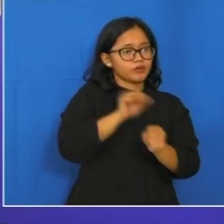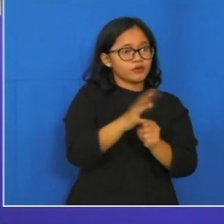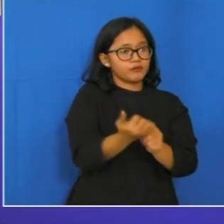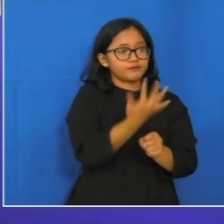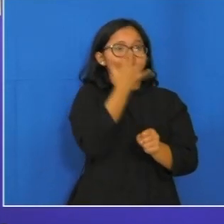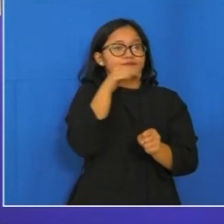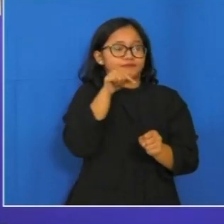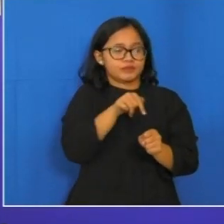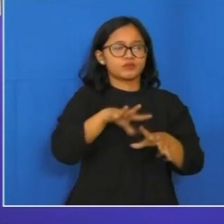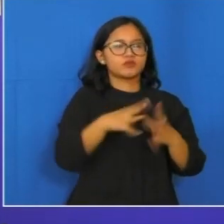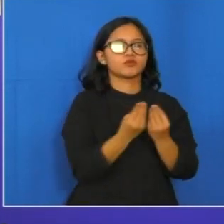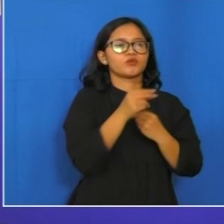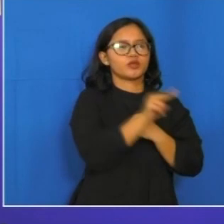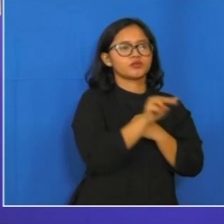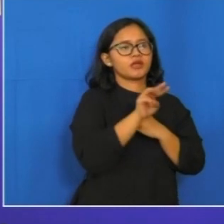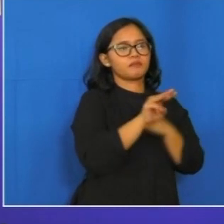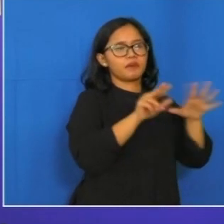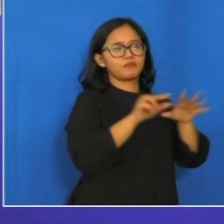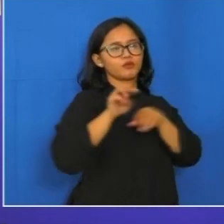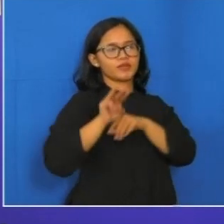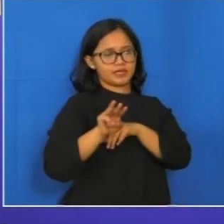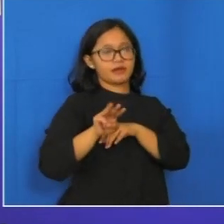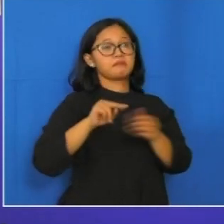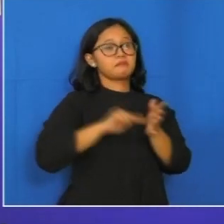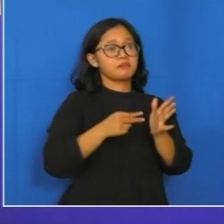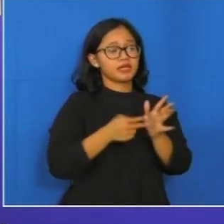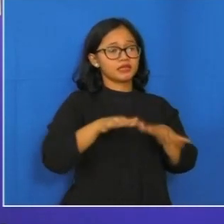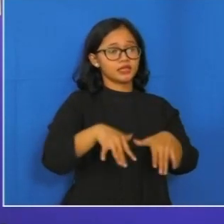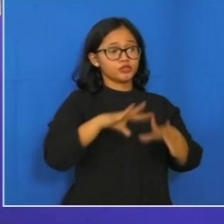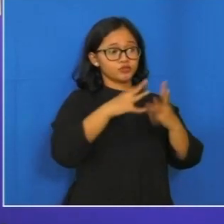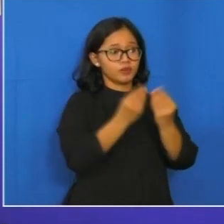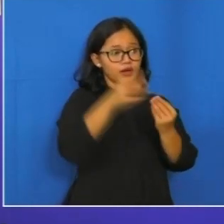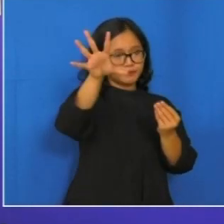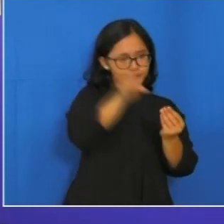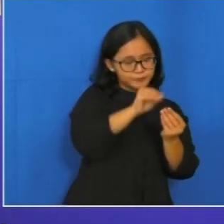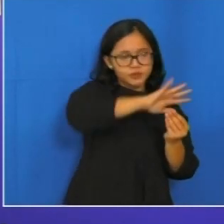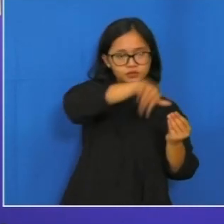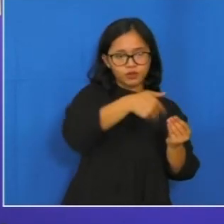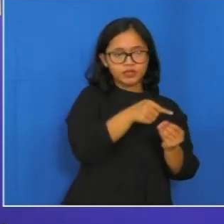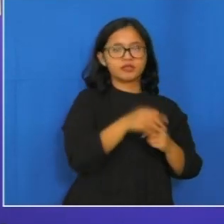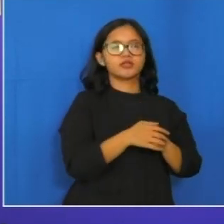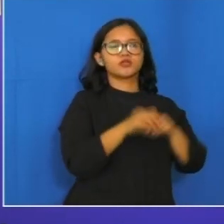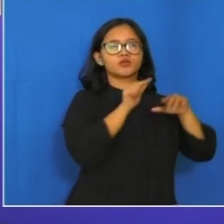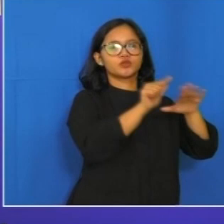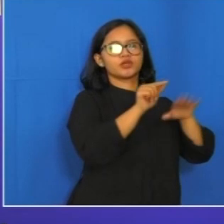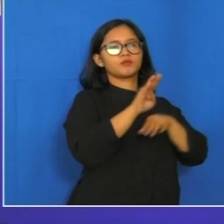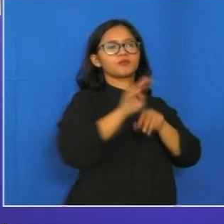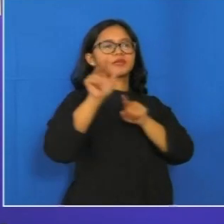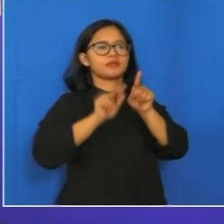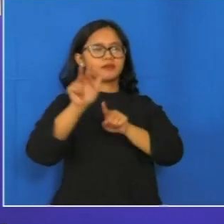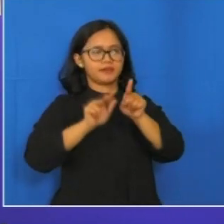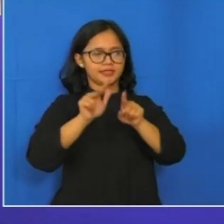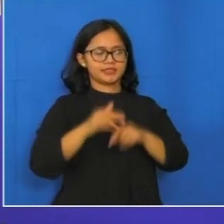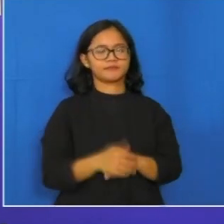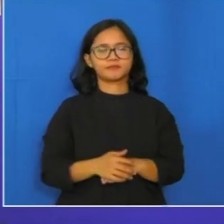283 sehingga jumlahnya menjadi 7418 Hai kasus